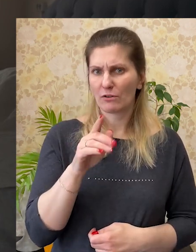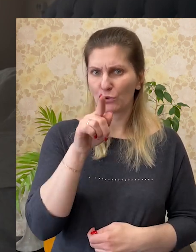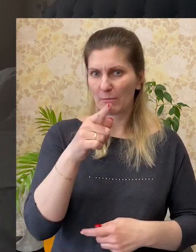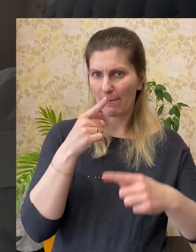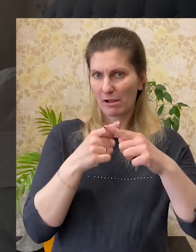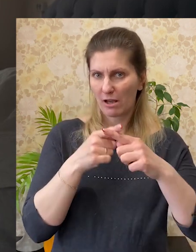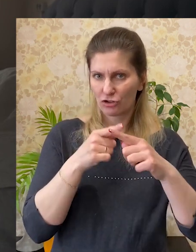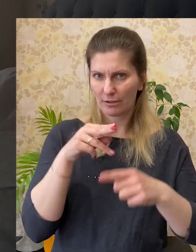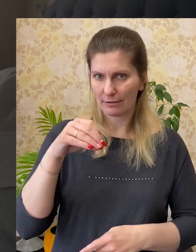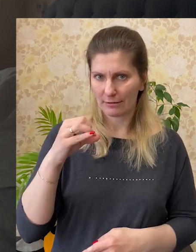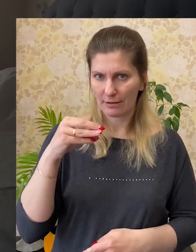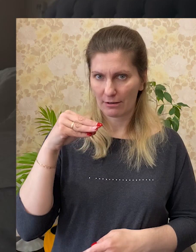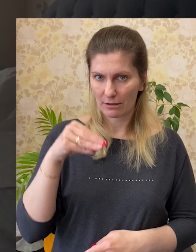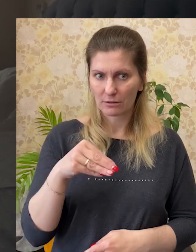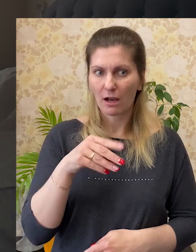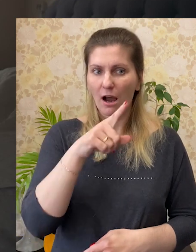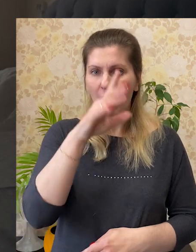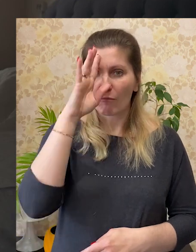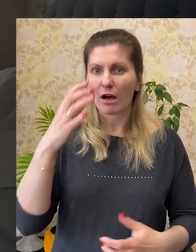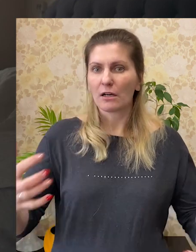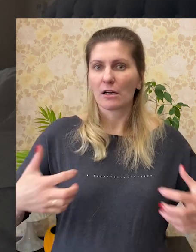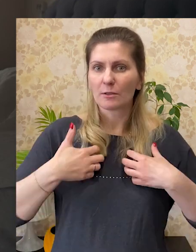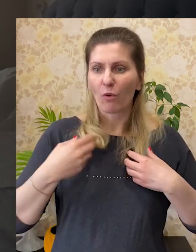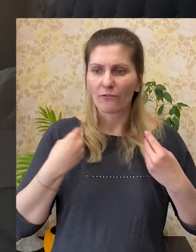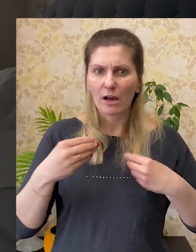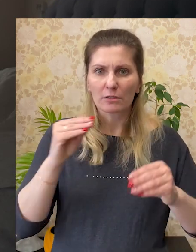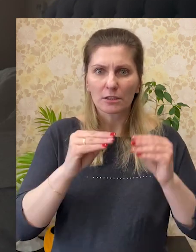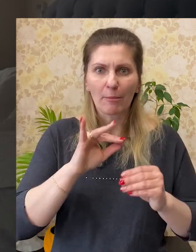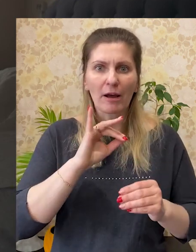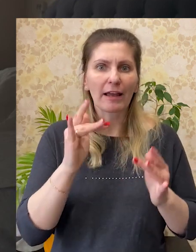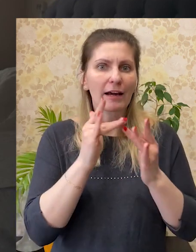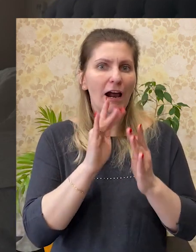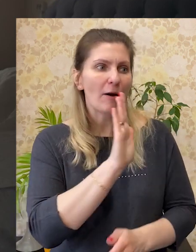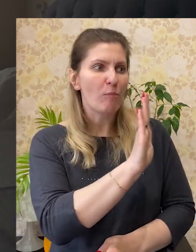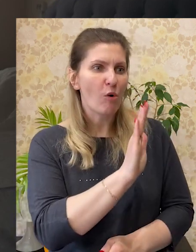такие, они лежали рядом, насколько рядом. Они такие, знаешь, собирают вещи, сразу быстро на дальние